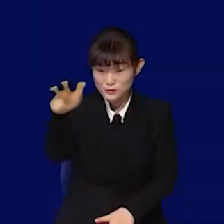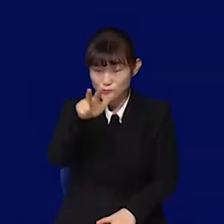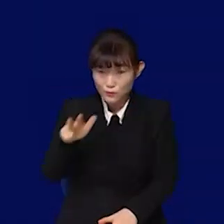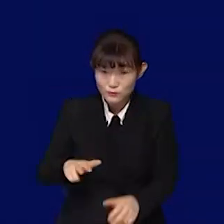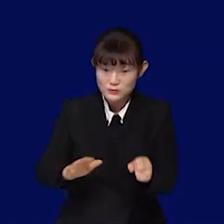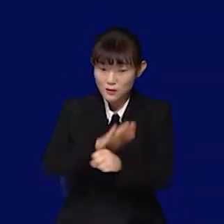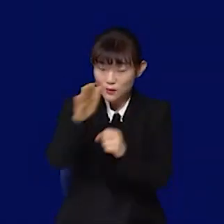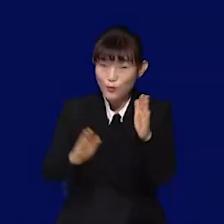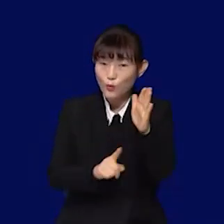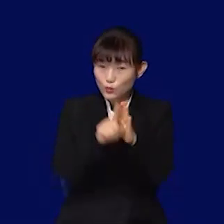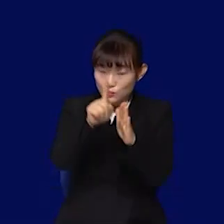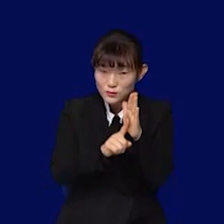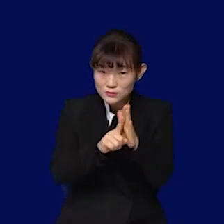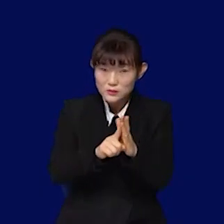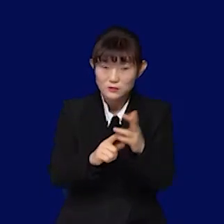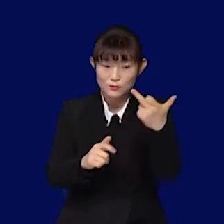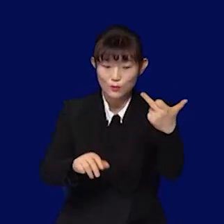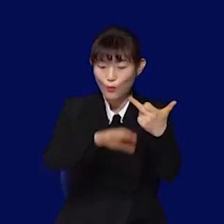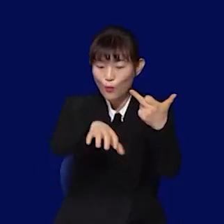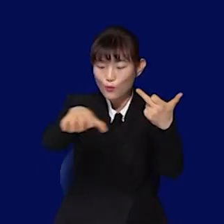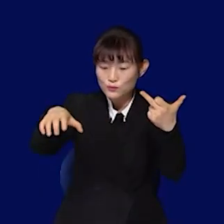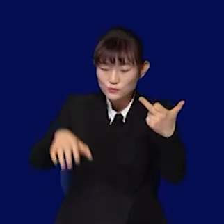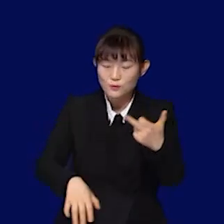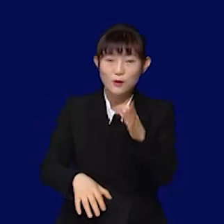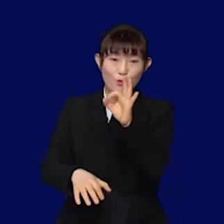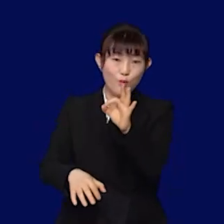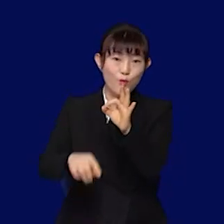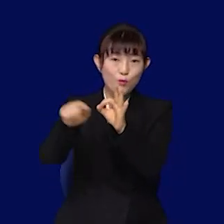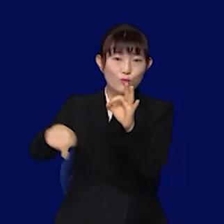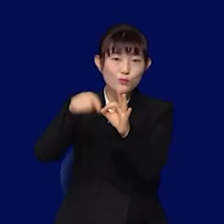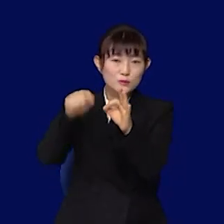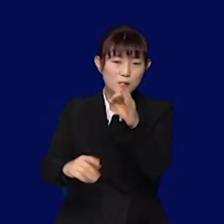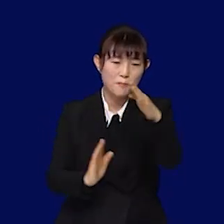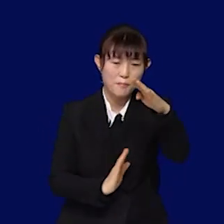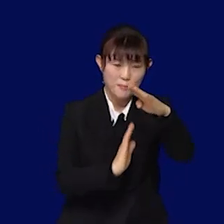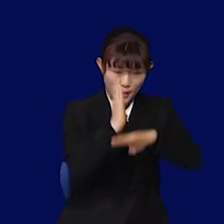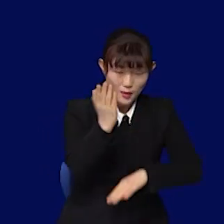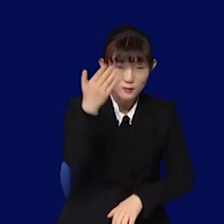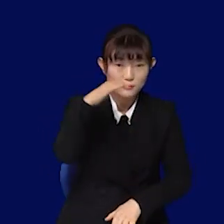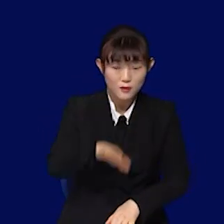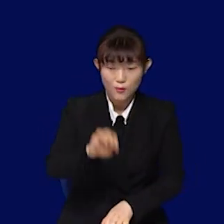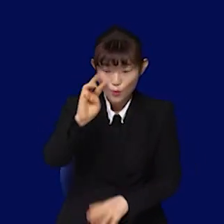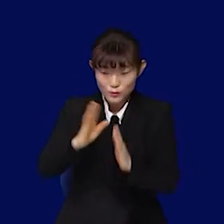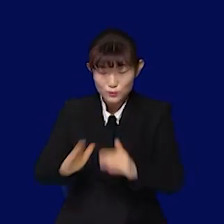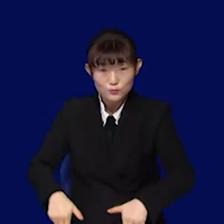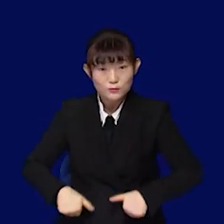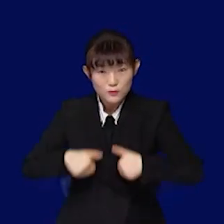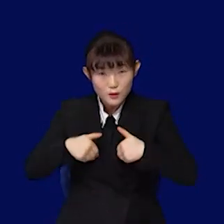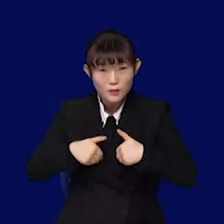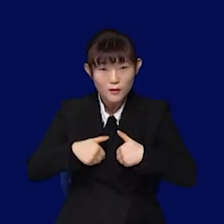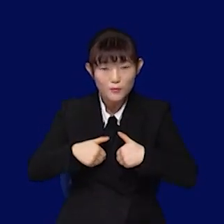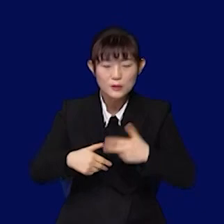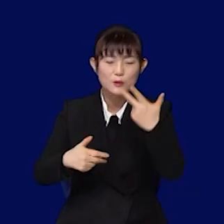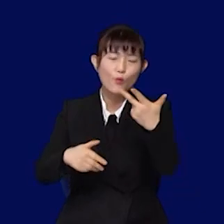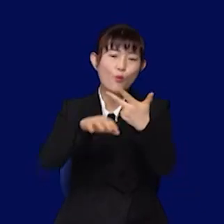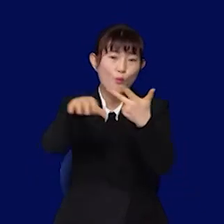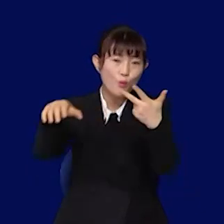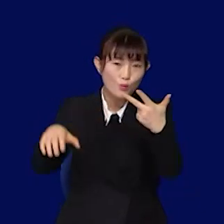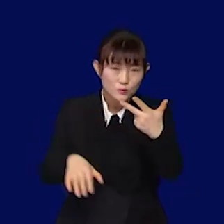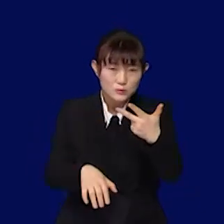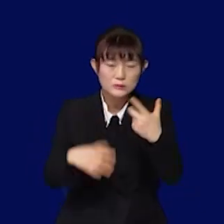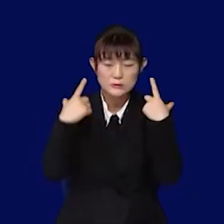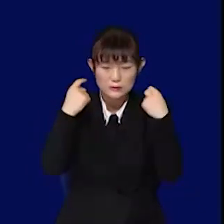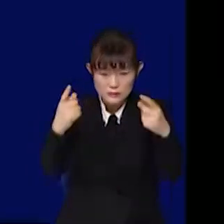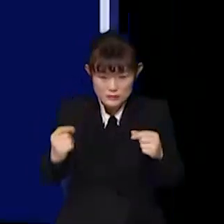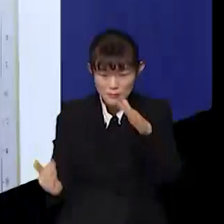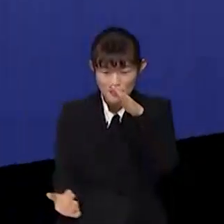사랑의 온도탑 17곳 중 10곳의 모금액이 목표액을 넘어선 데 비해 광주와 전남을 비롯한 7곳은